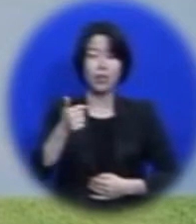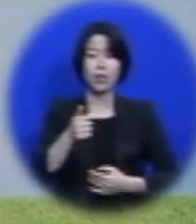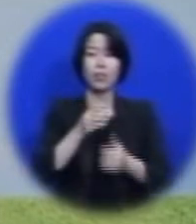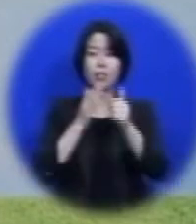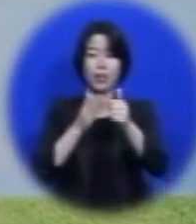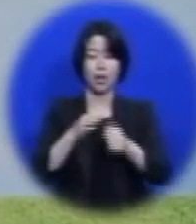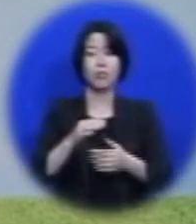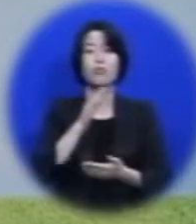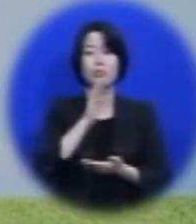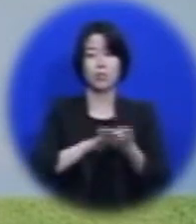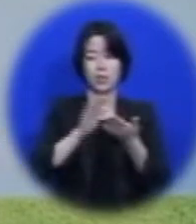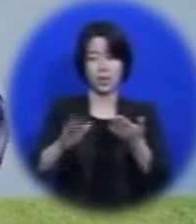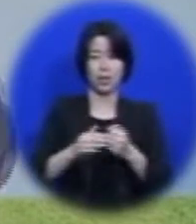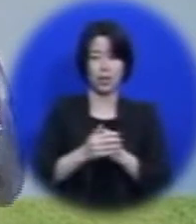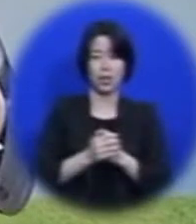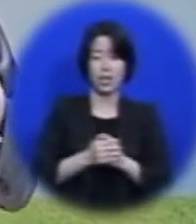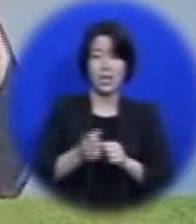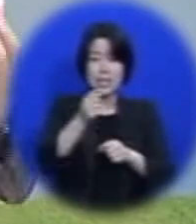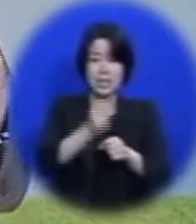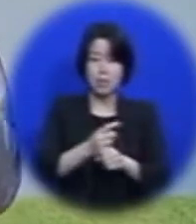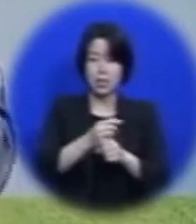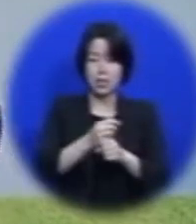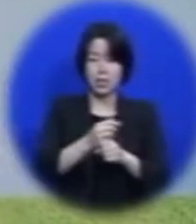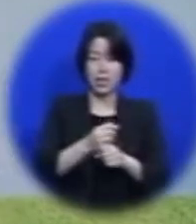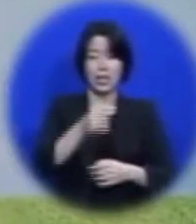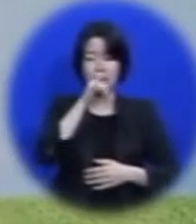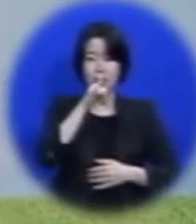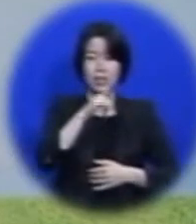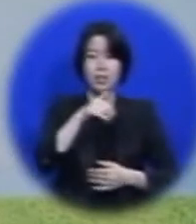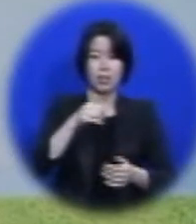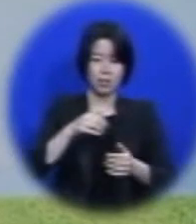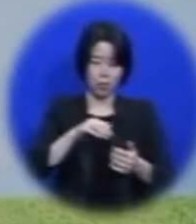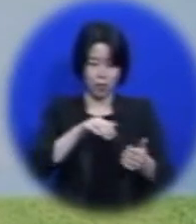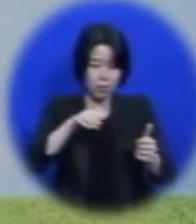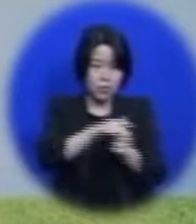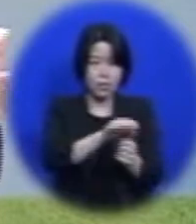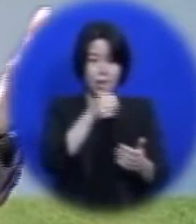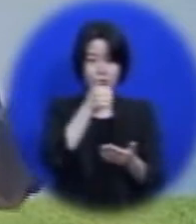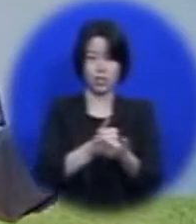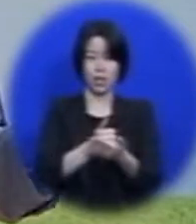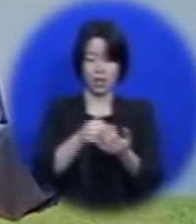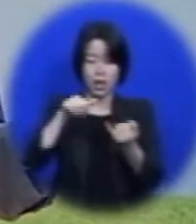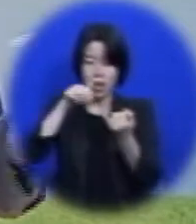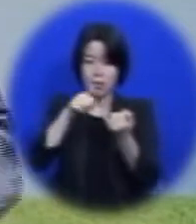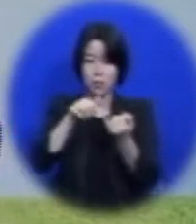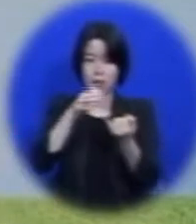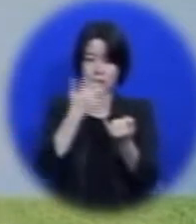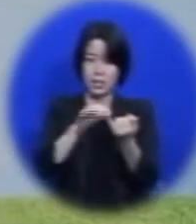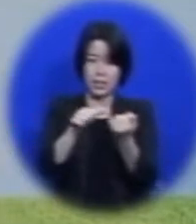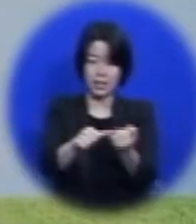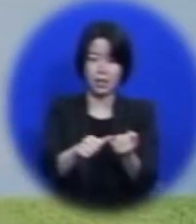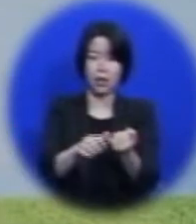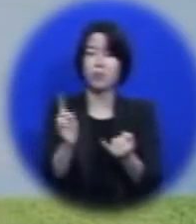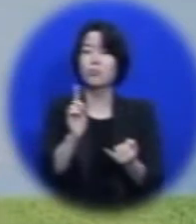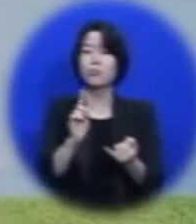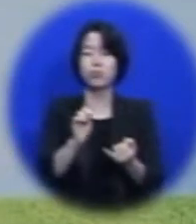간구입니다. 이미 지은 살인죄, 간음죄를 이거 무슨 수로